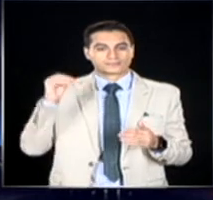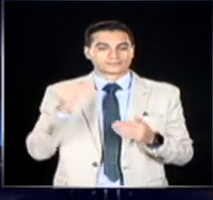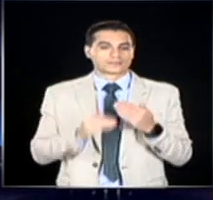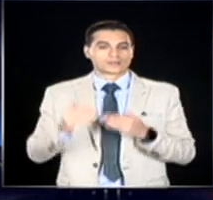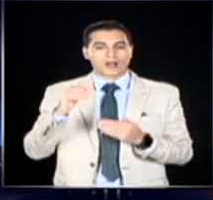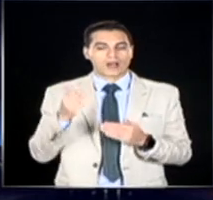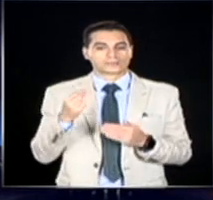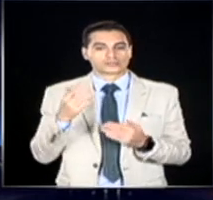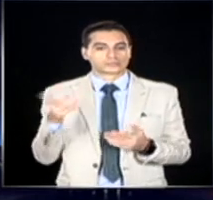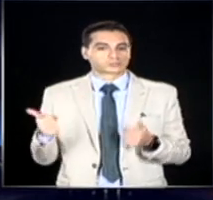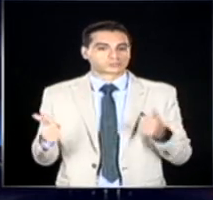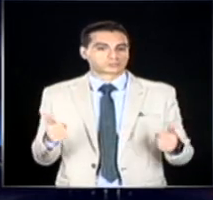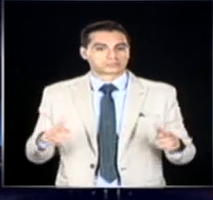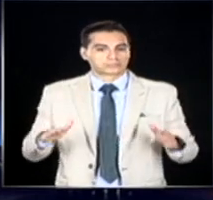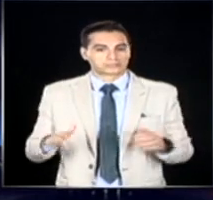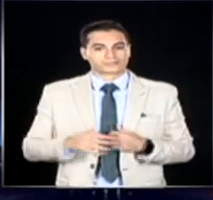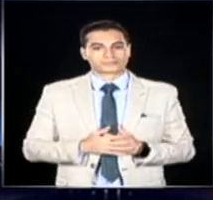المنافسة في الفقرة الأخيرة.